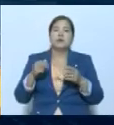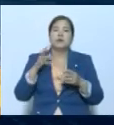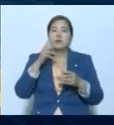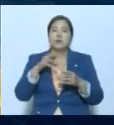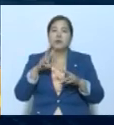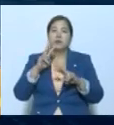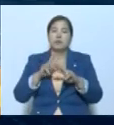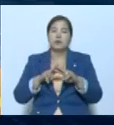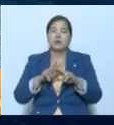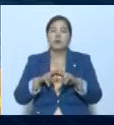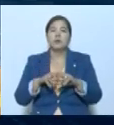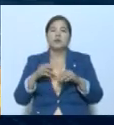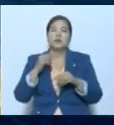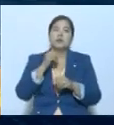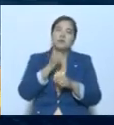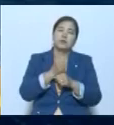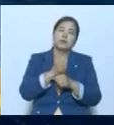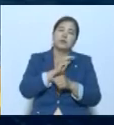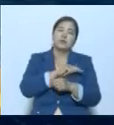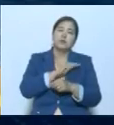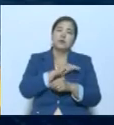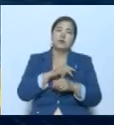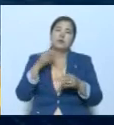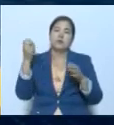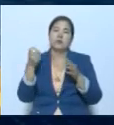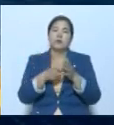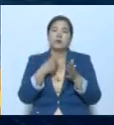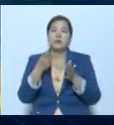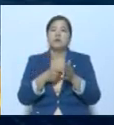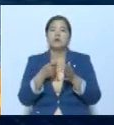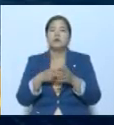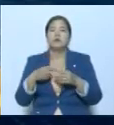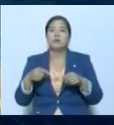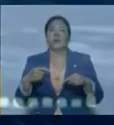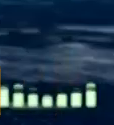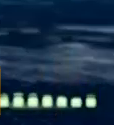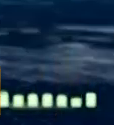қамауға алынды. Қылмыстық іс қозғалды. Тергеу мүддесі үшін өзге ақпарат жария етілмейді.